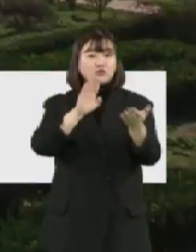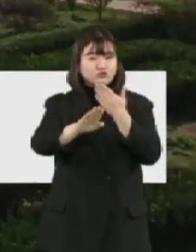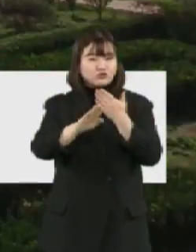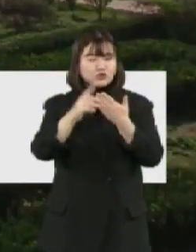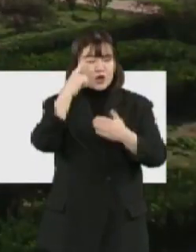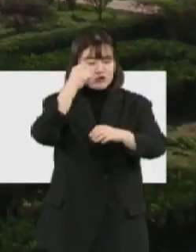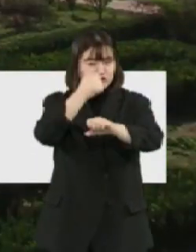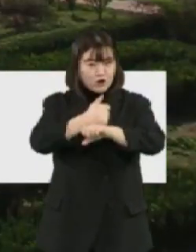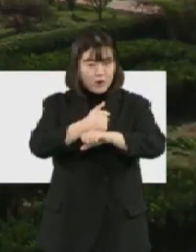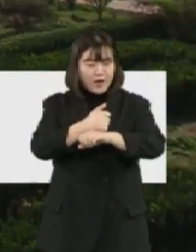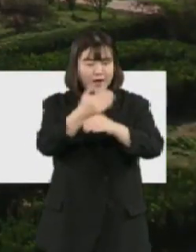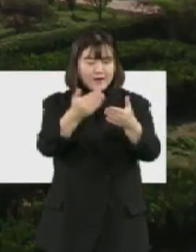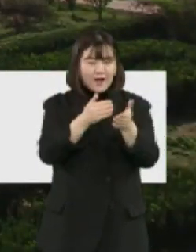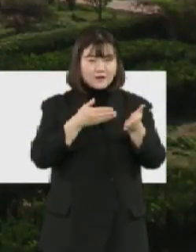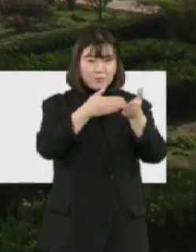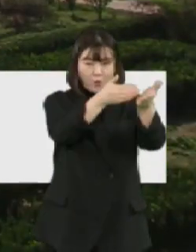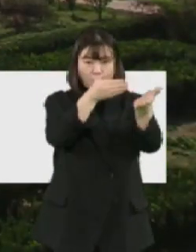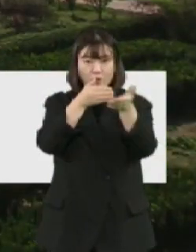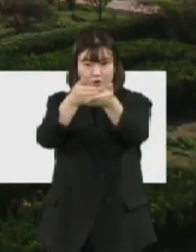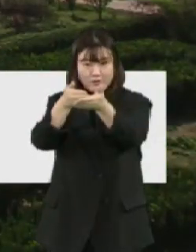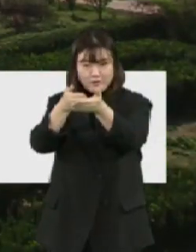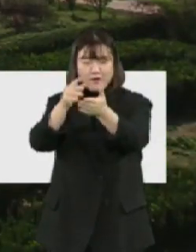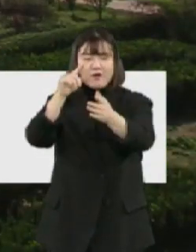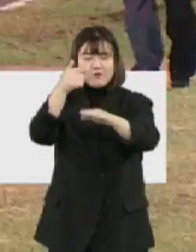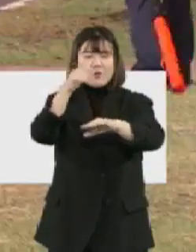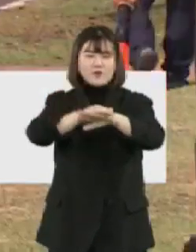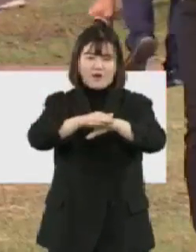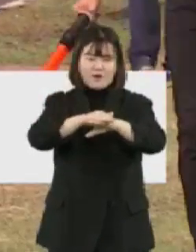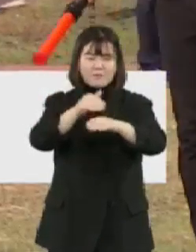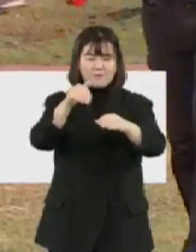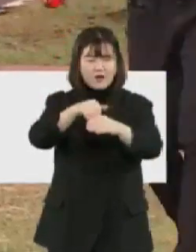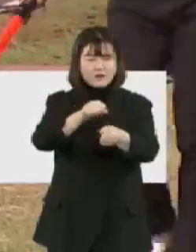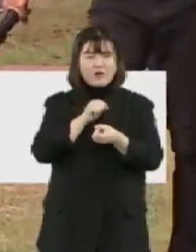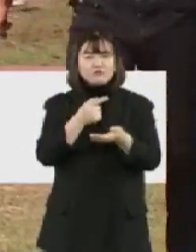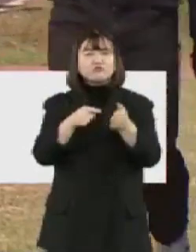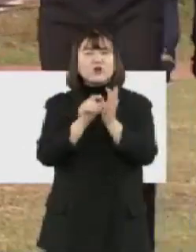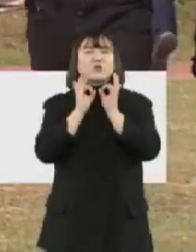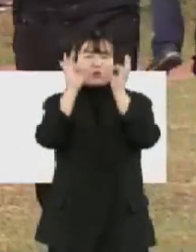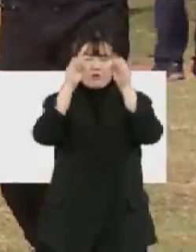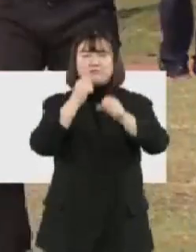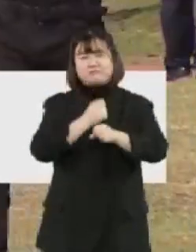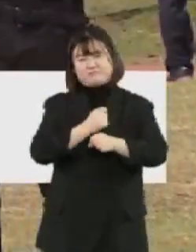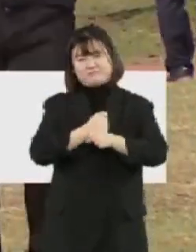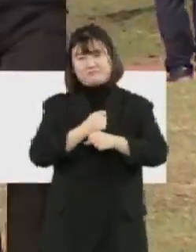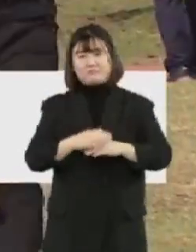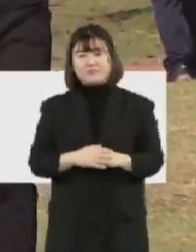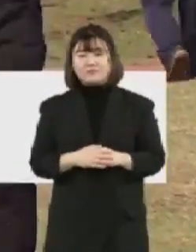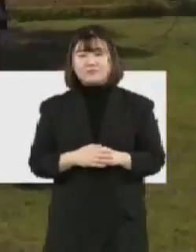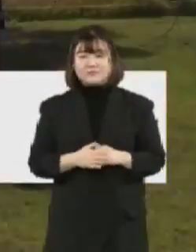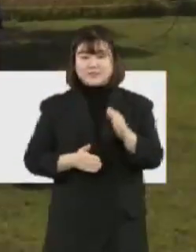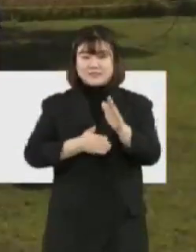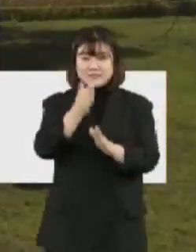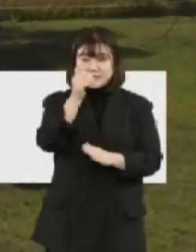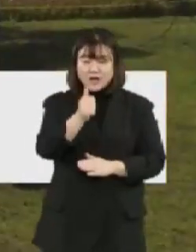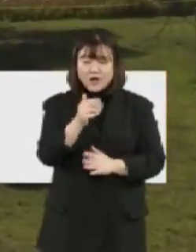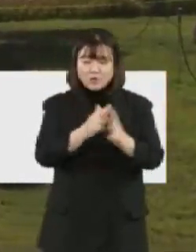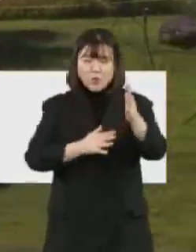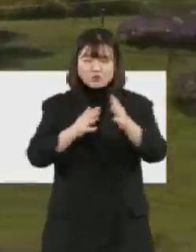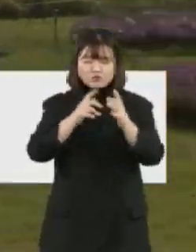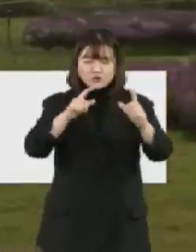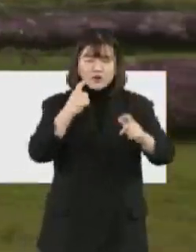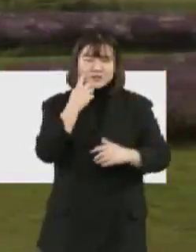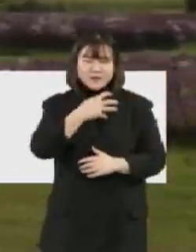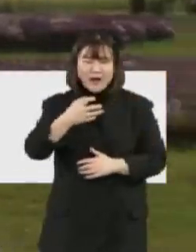연구결과를 각 정당의 보내 공약에 반영될 수 있도록 노력하겠다 고 말했습니다 김 시장은 특히 공주 지어